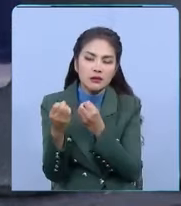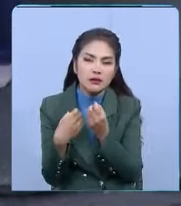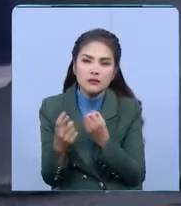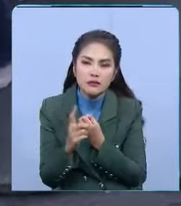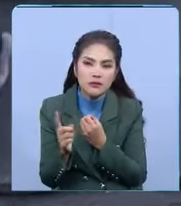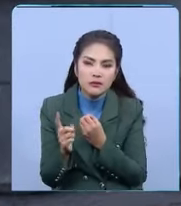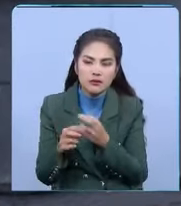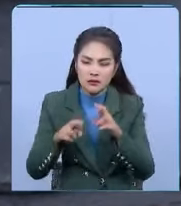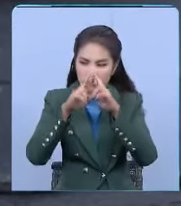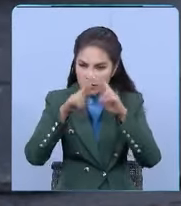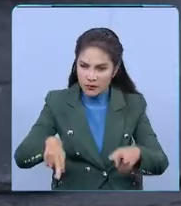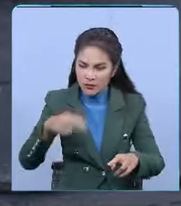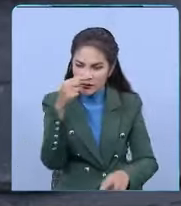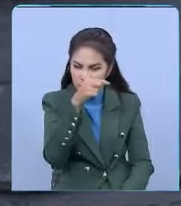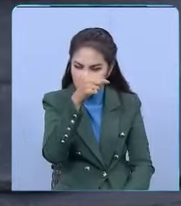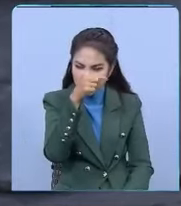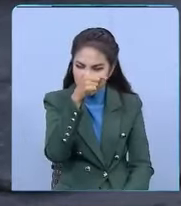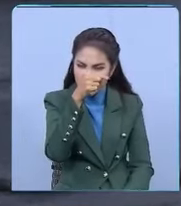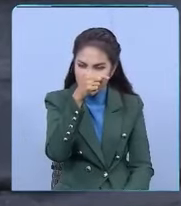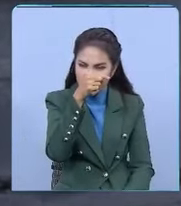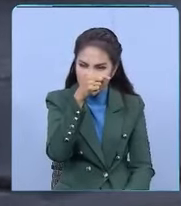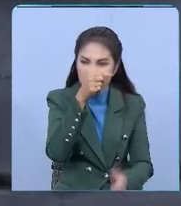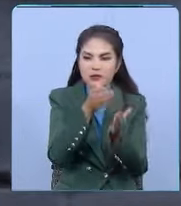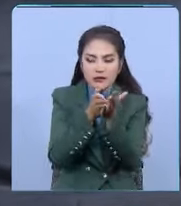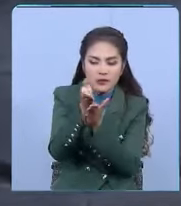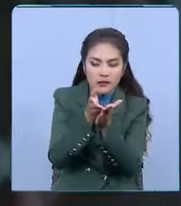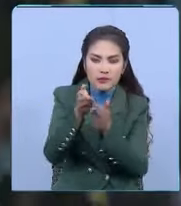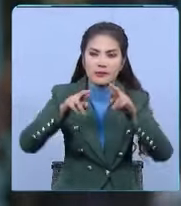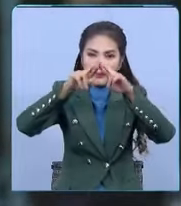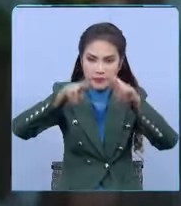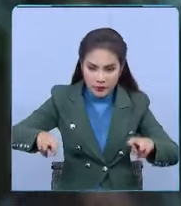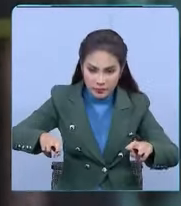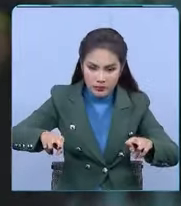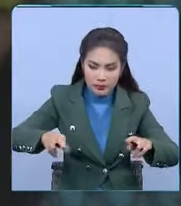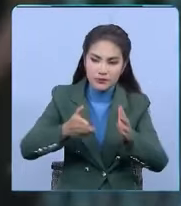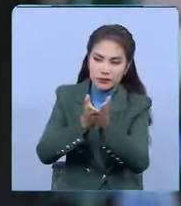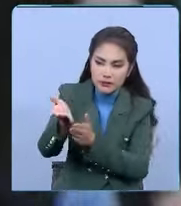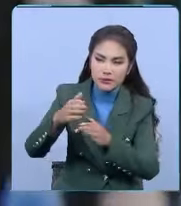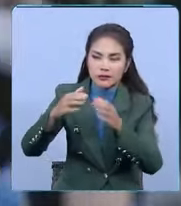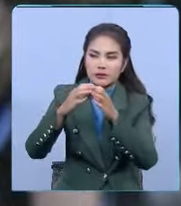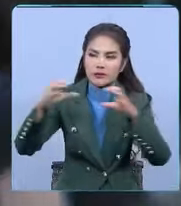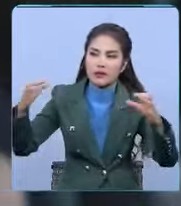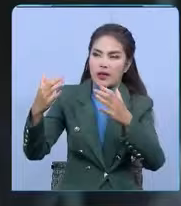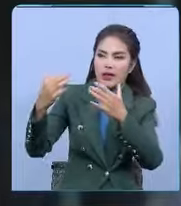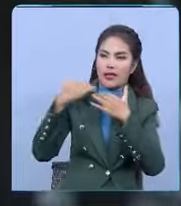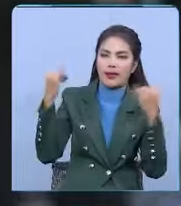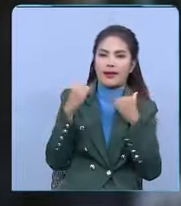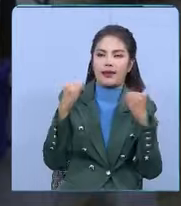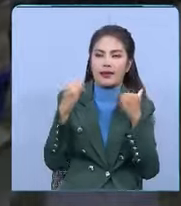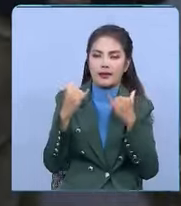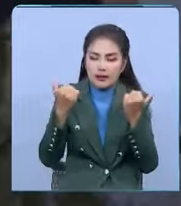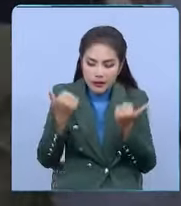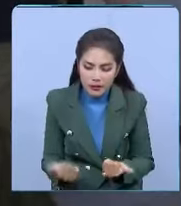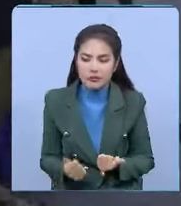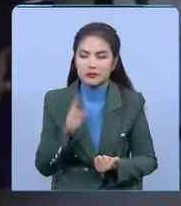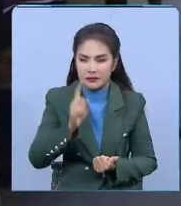ลิ้มเหล่าโง่เนี่ยผมทราบมาว่าเขามีสาขาที่ห้างสรรพสินค้ามีสาขาในห้องแอร์หลายที่เลยแต่ทีมงานเขาบอกว่าท่านย้ำว่